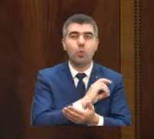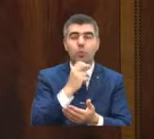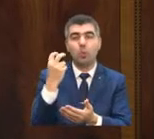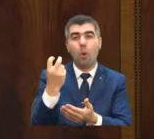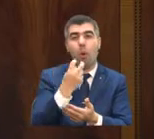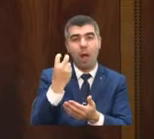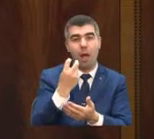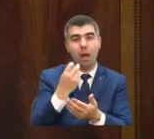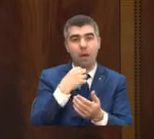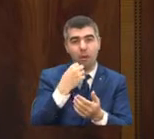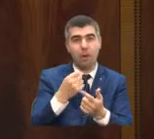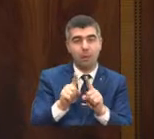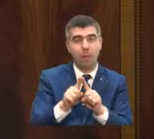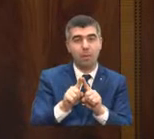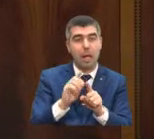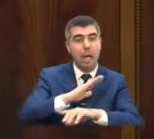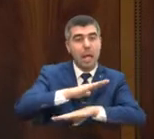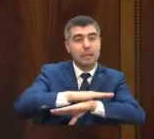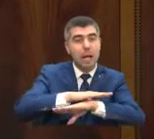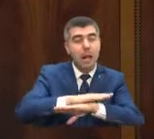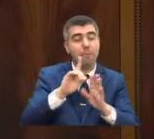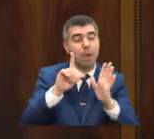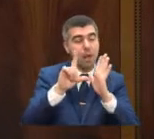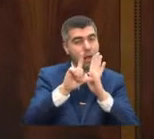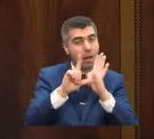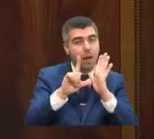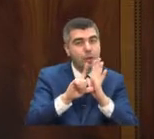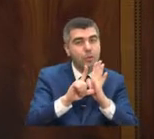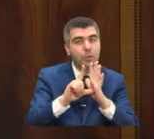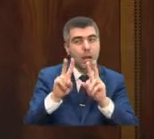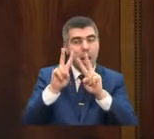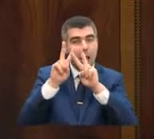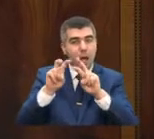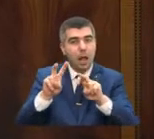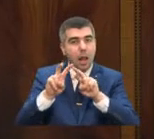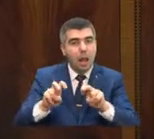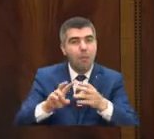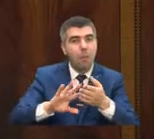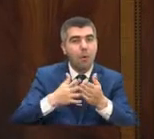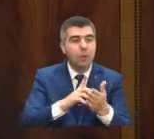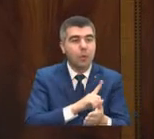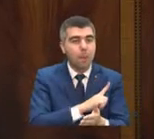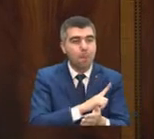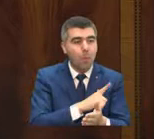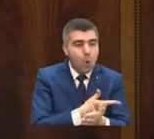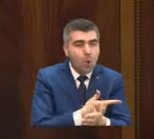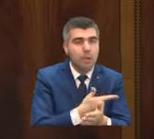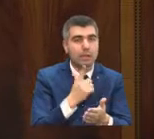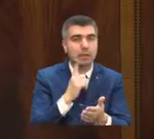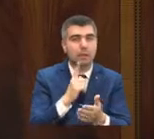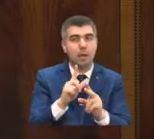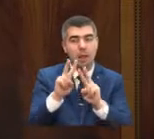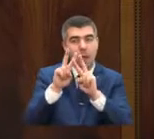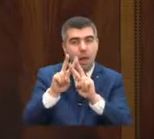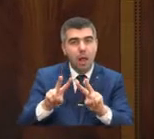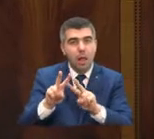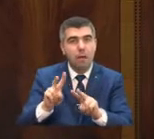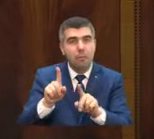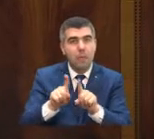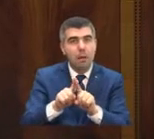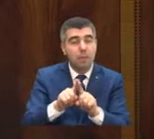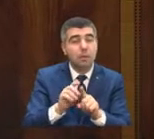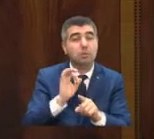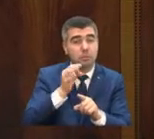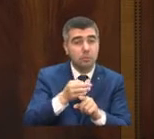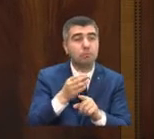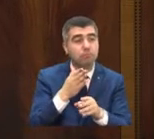اللازم للمقتضيات القانونية التي تؤطر الأبحاث والتحريات المنجزة في إطار البحث التمهيدي والذي لا زال متواصلا